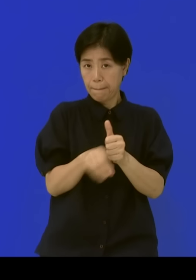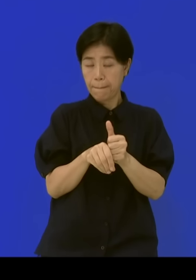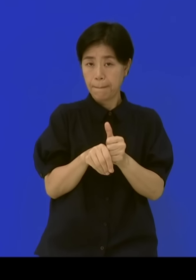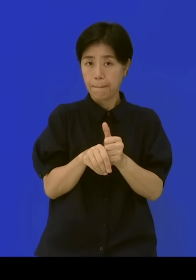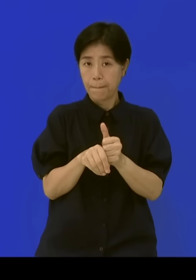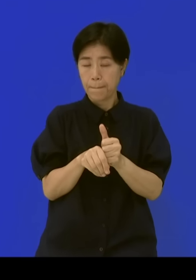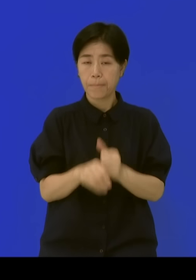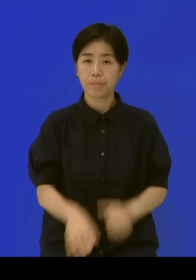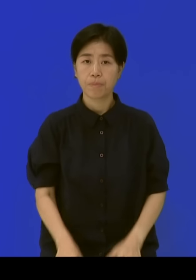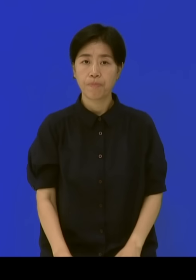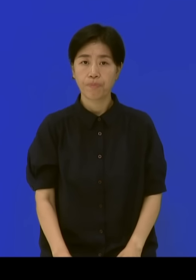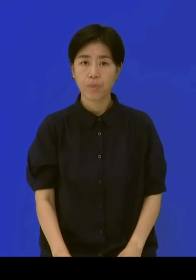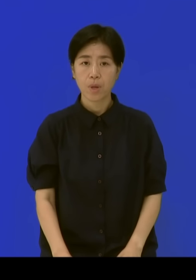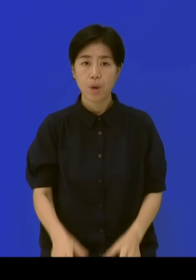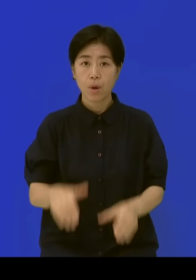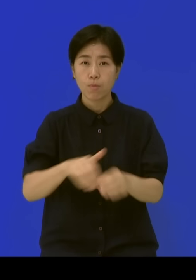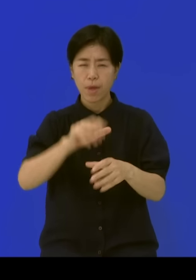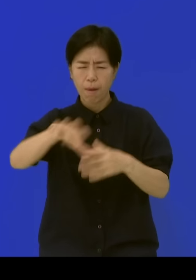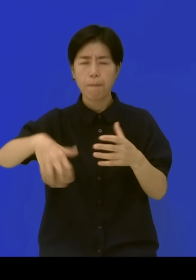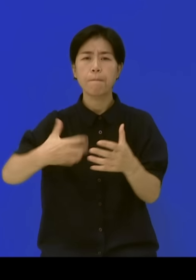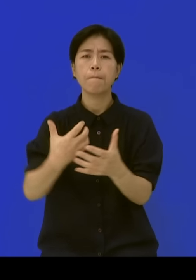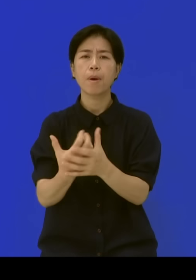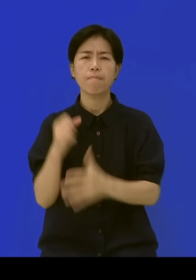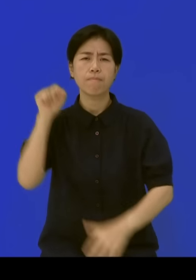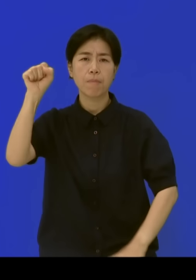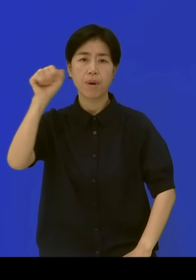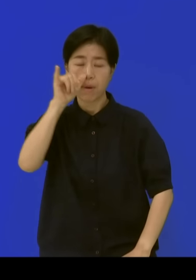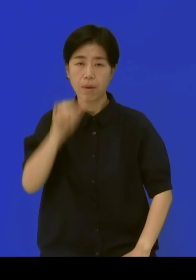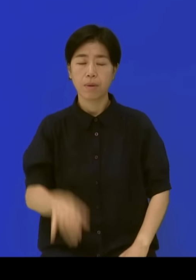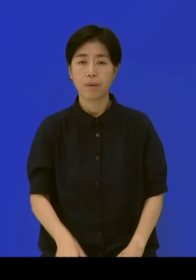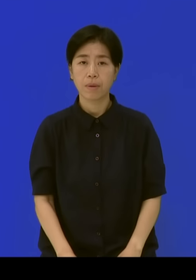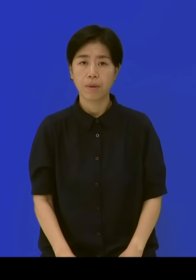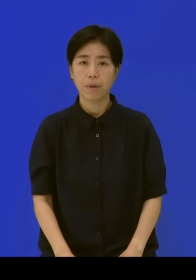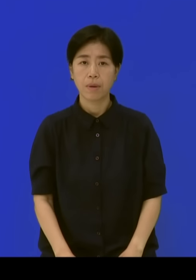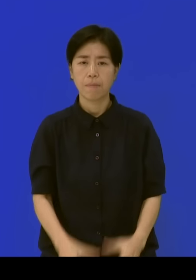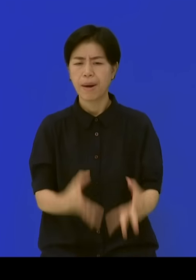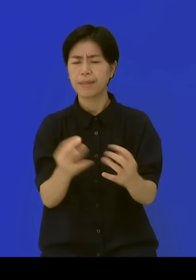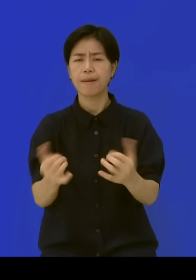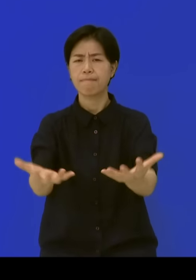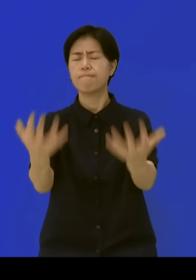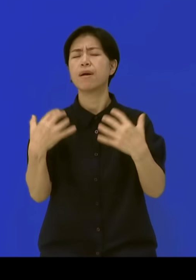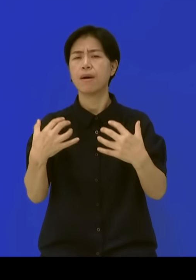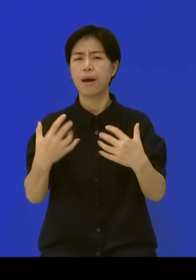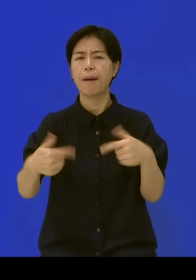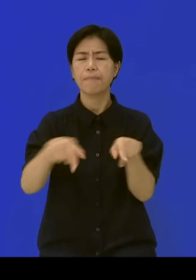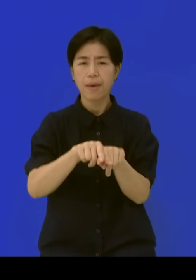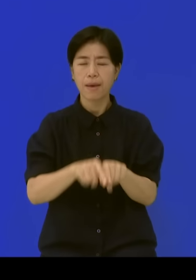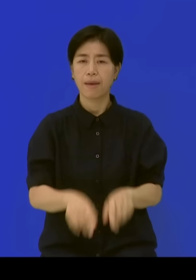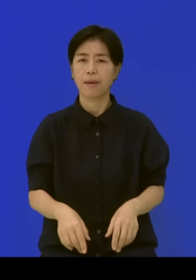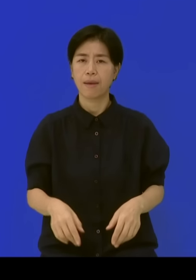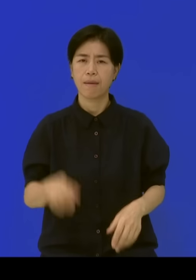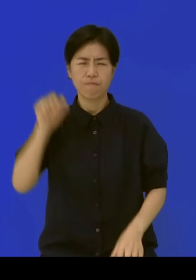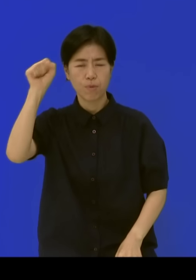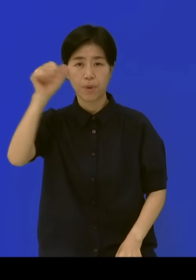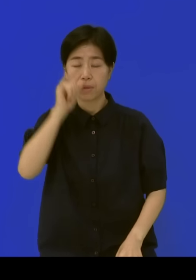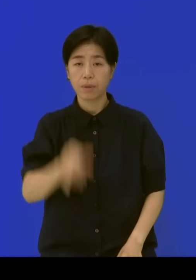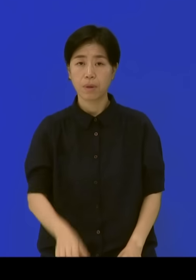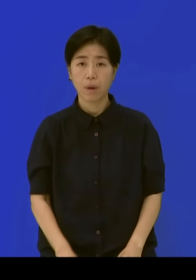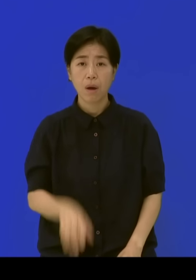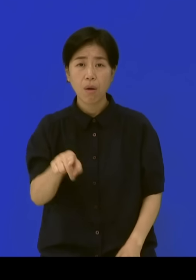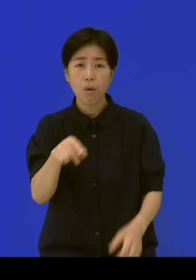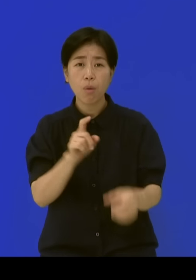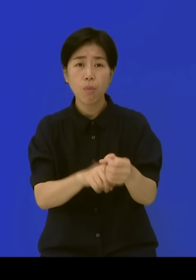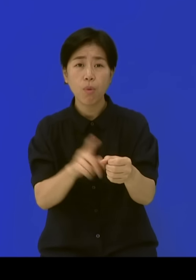그 자기의 어떤 혁명적 동원에 이제 대중들을 참여시키는 게 되는 거죠. 네. 근데 이게 약간 지식인들을